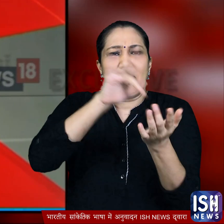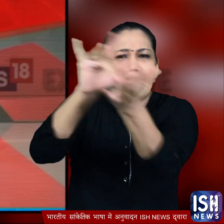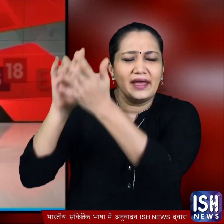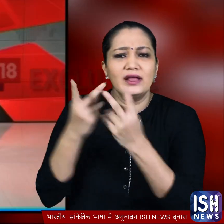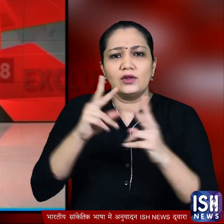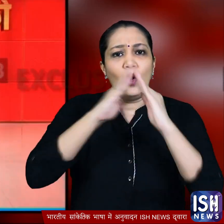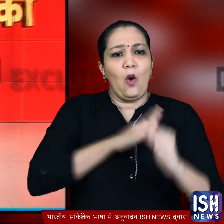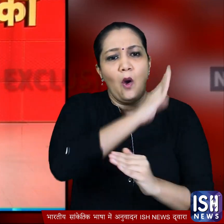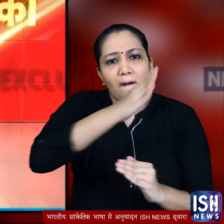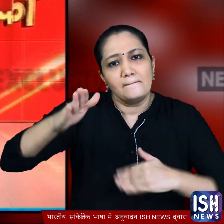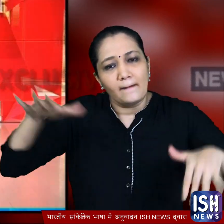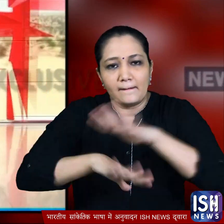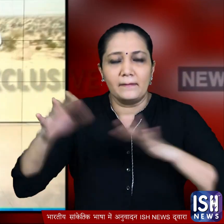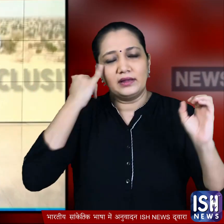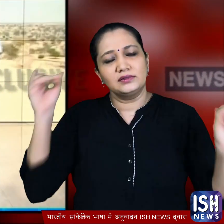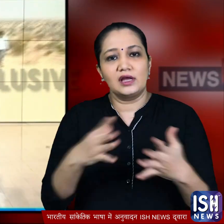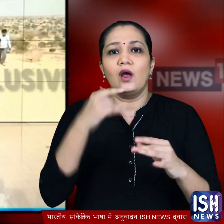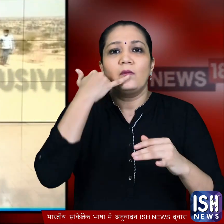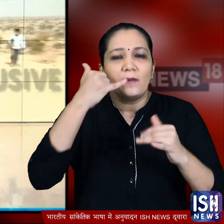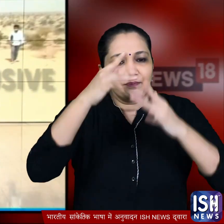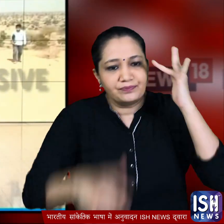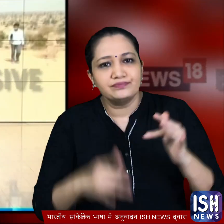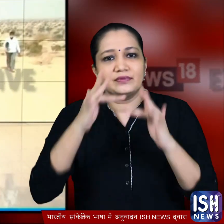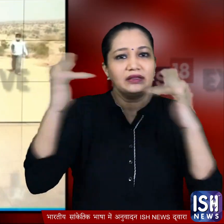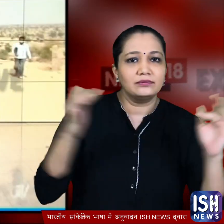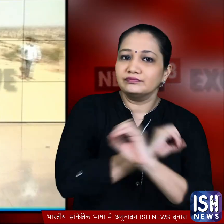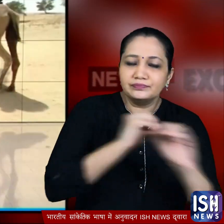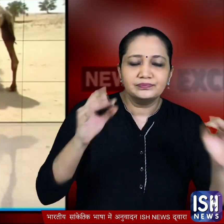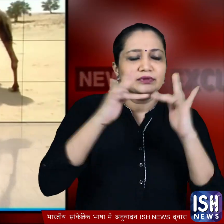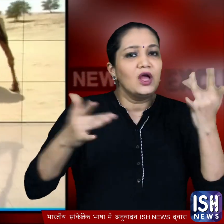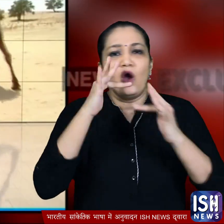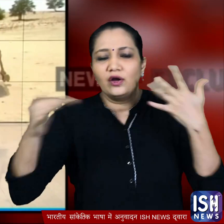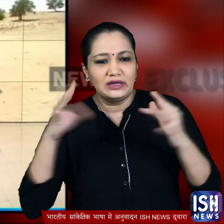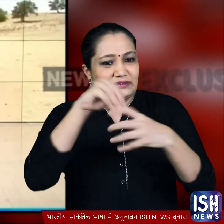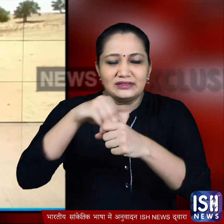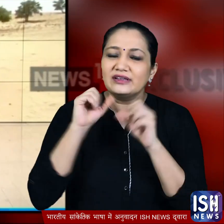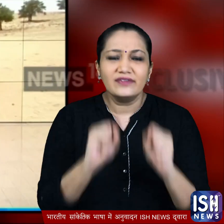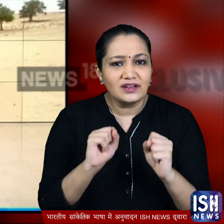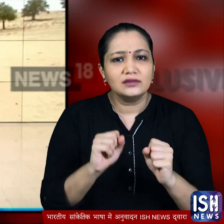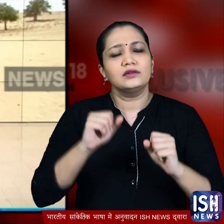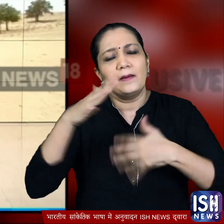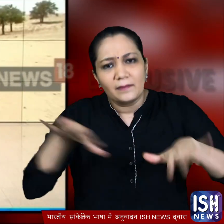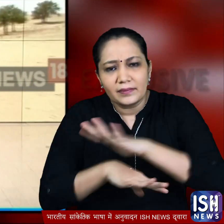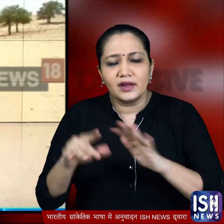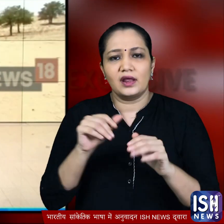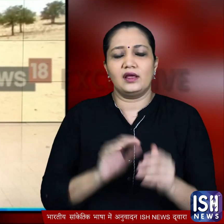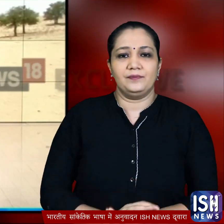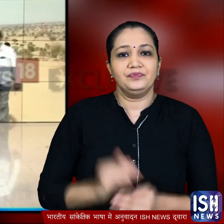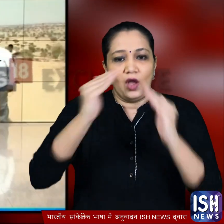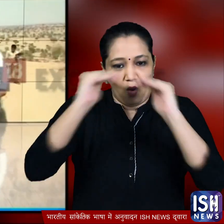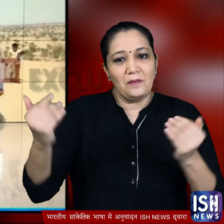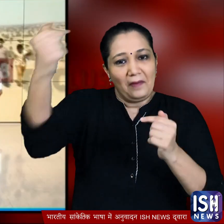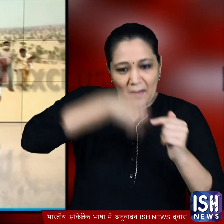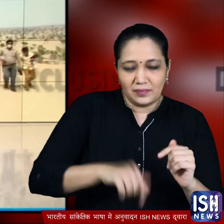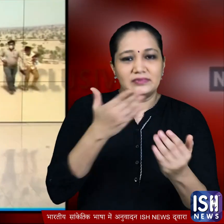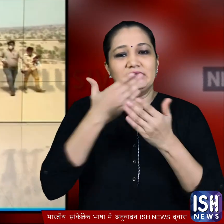को घर घर जाकर पढ़ाने की मुहिम शुरू की जहां मोबाइल नेटवर्क की समस्या की वजह से बच्चे ऑनलाइन क्लास नहीं कर पा रहे। इस अभियान को आओ घर से सीखें